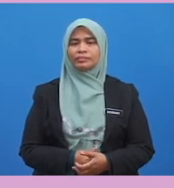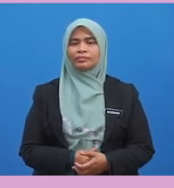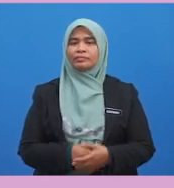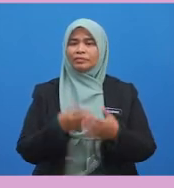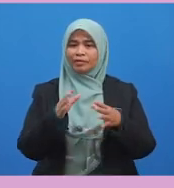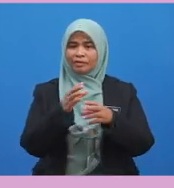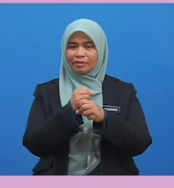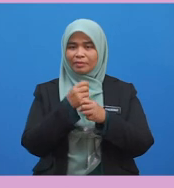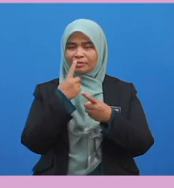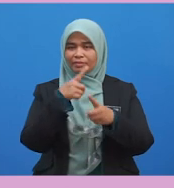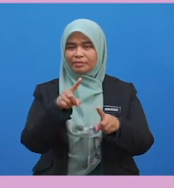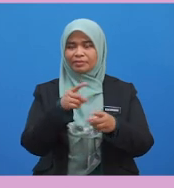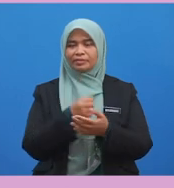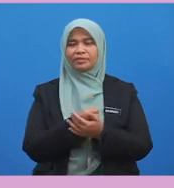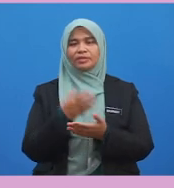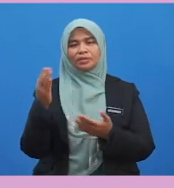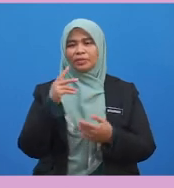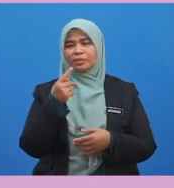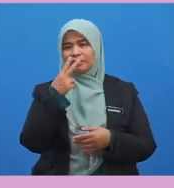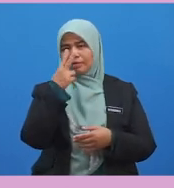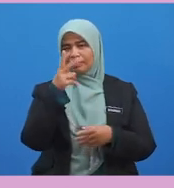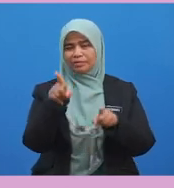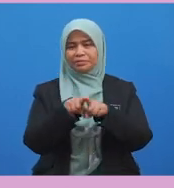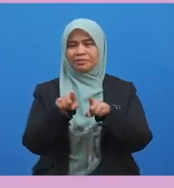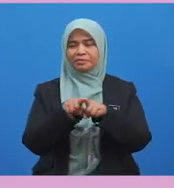Sudah dapat jawapannya? Jom kita semak.